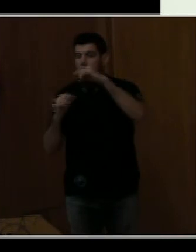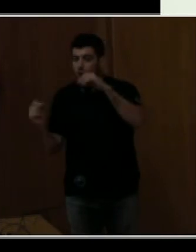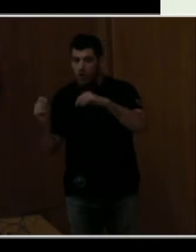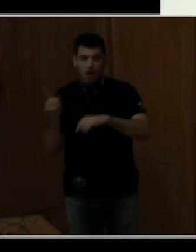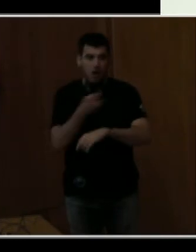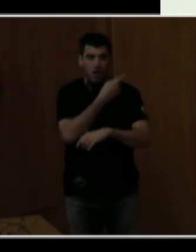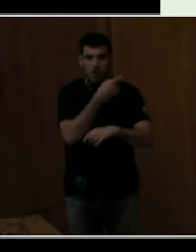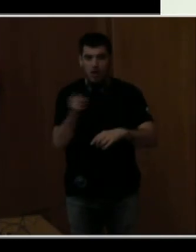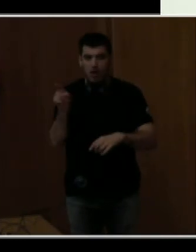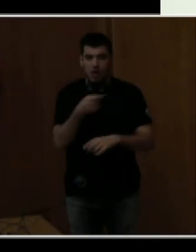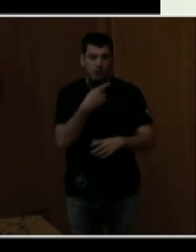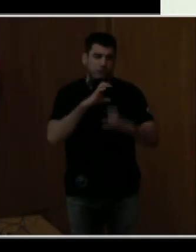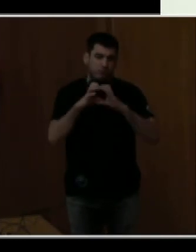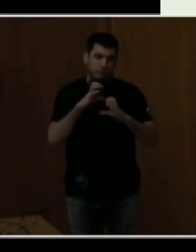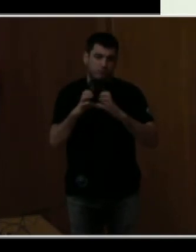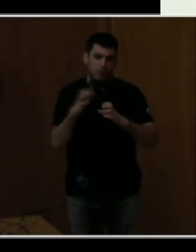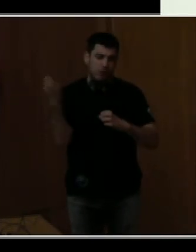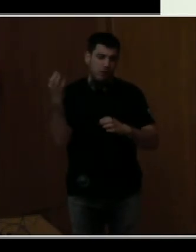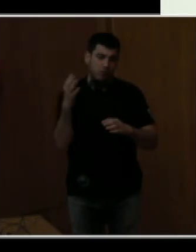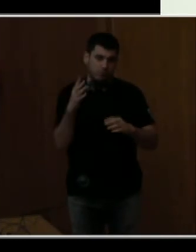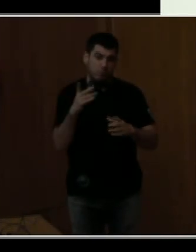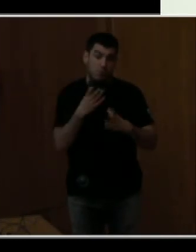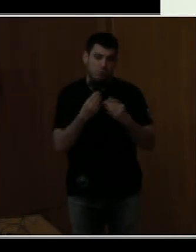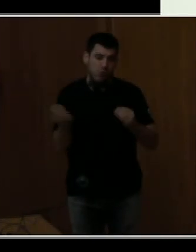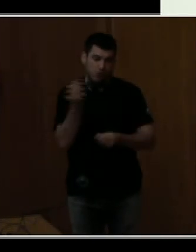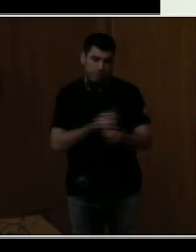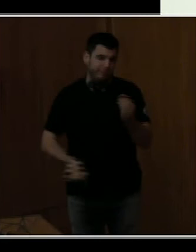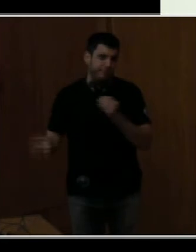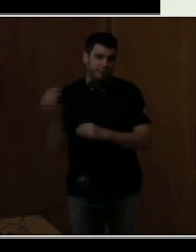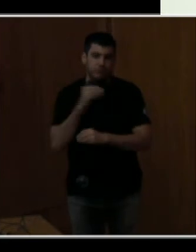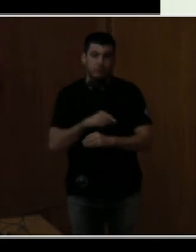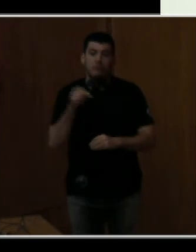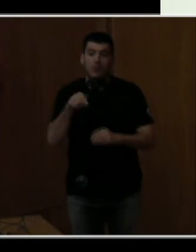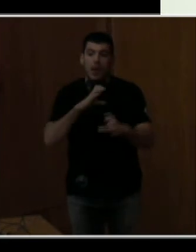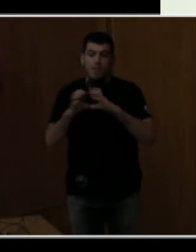περιοχές. Οι οπτικές επικοινωνίες συνεχώς εξελίσσονται.